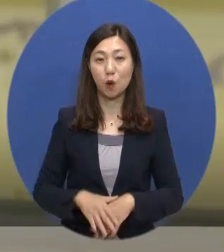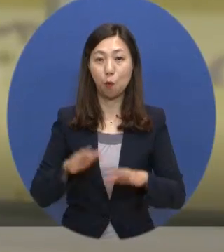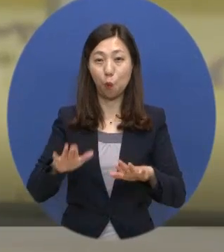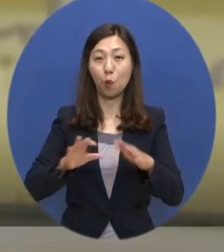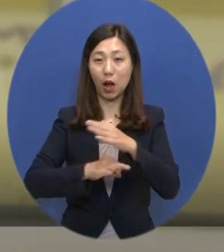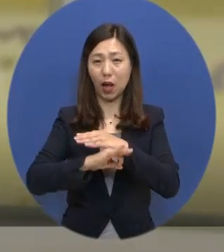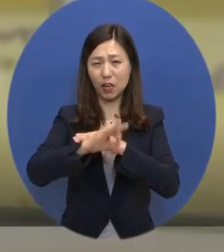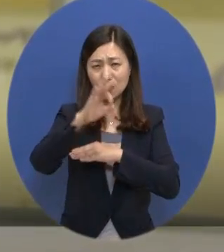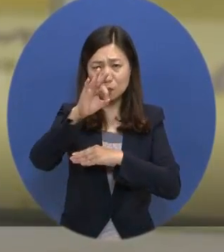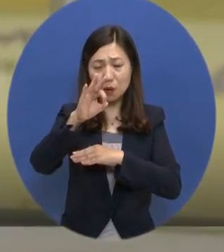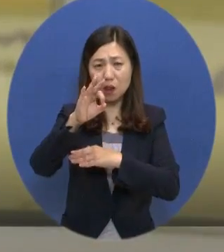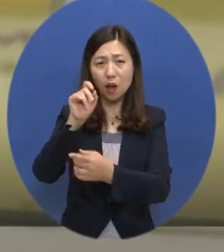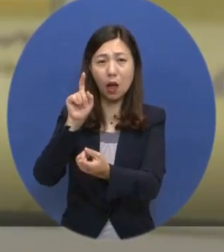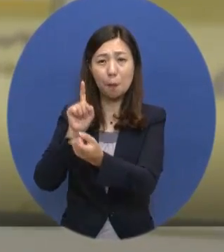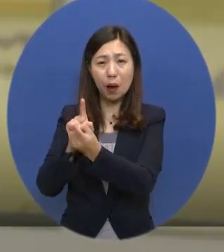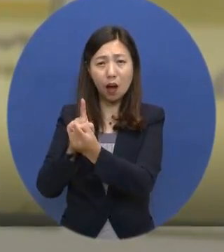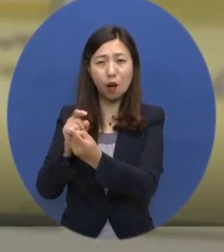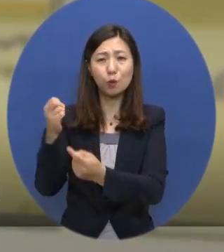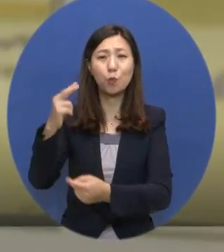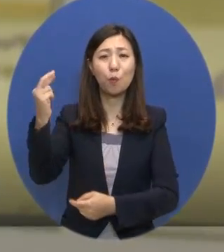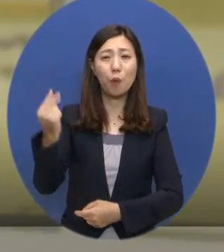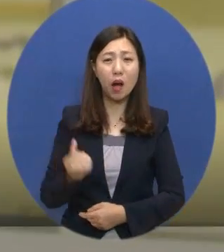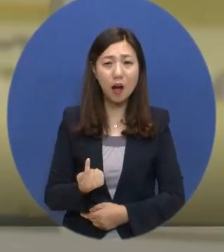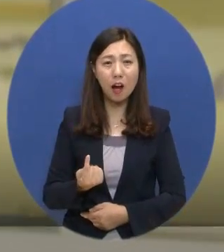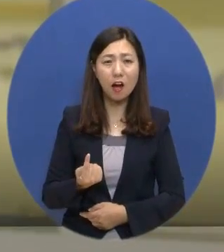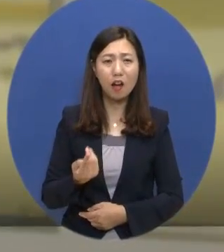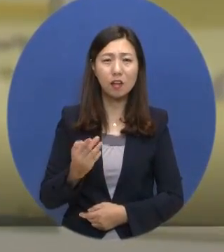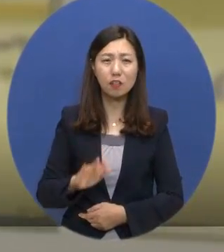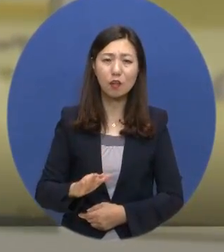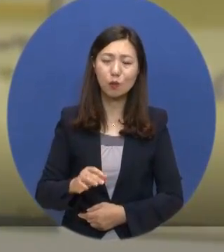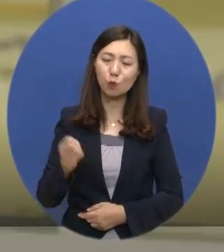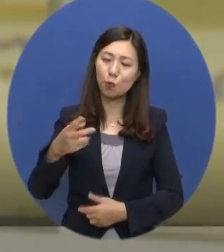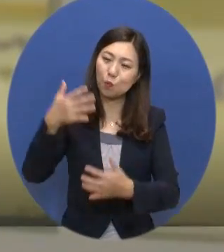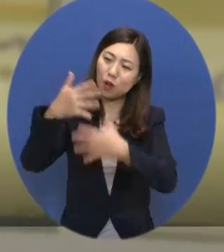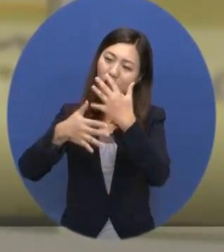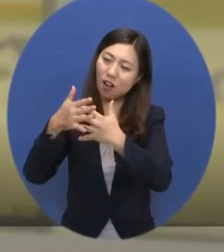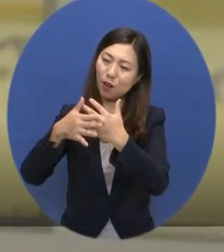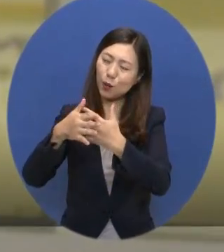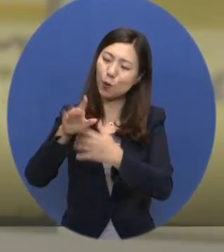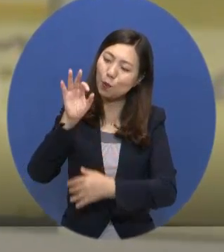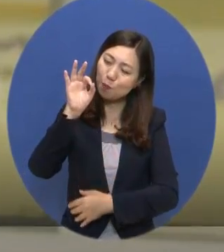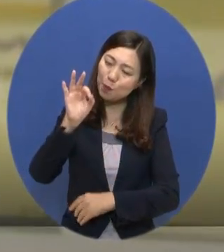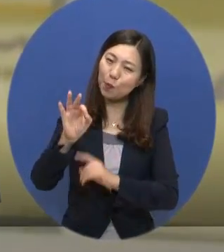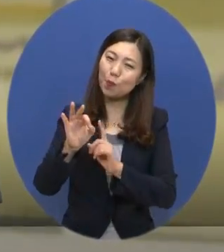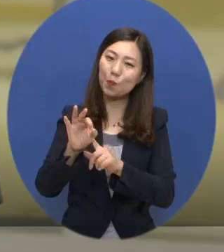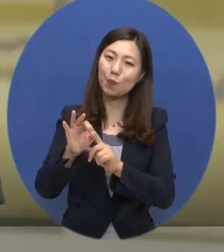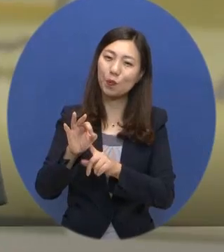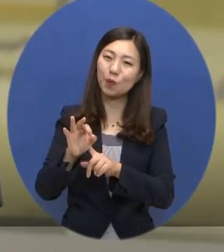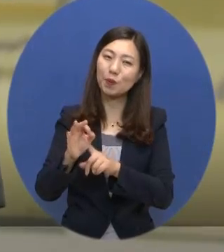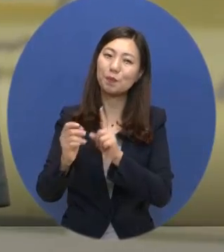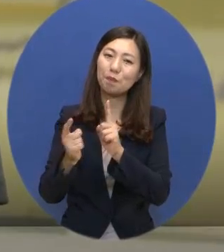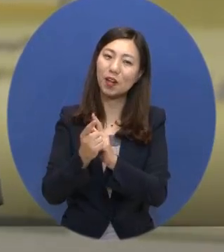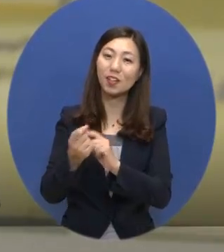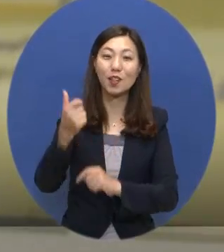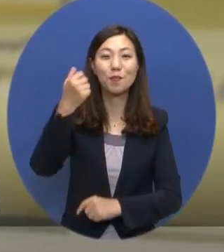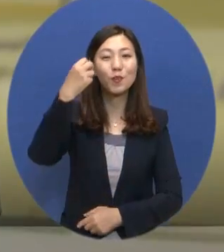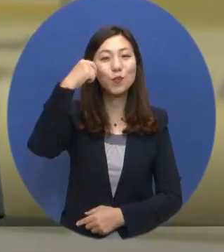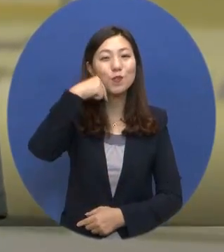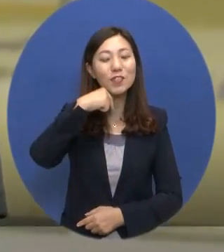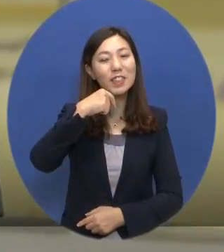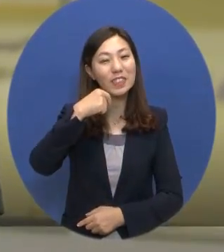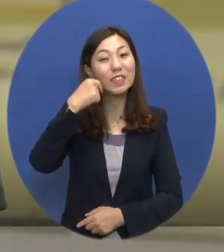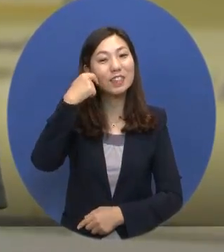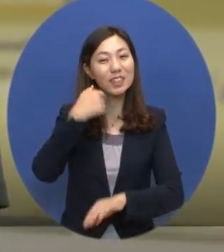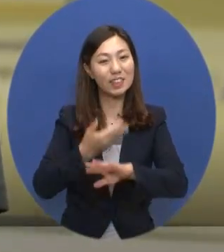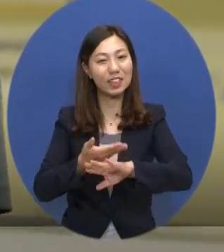아침에 보고 왔는데도 또 이렇게 또 화면상으로 이렇게 보게 되니까 또 좀 다르네요